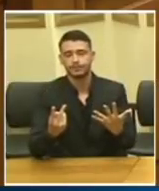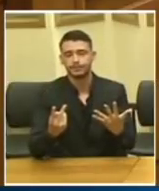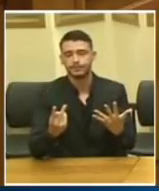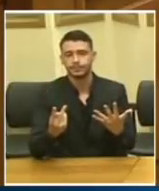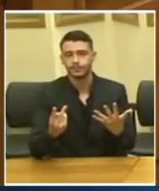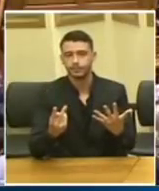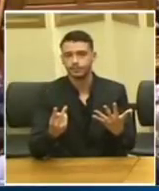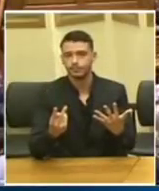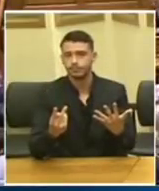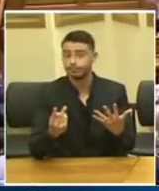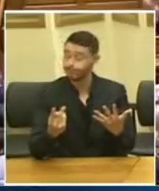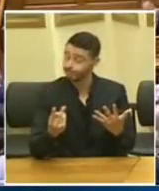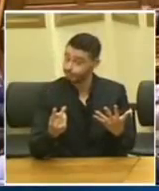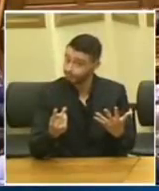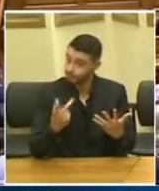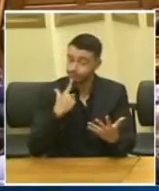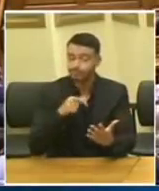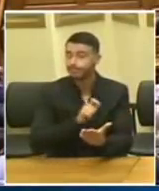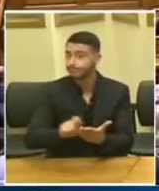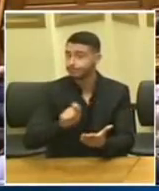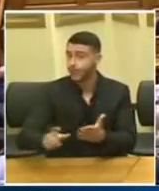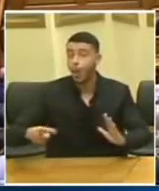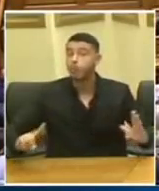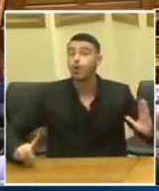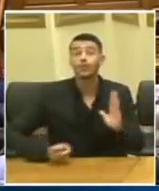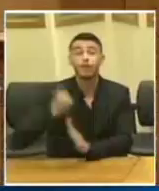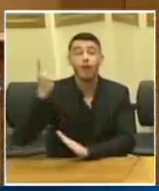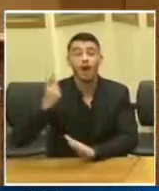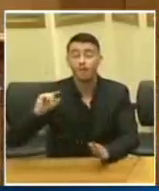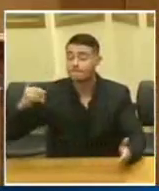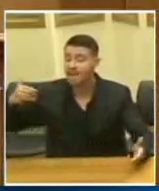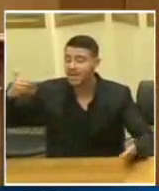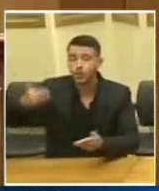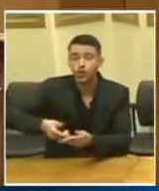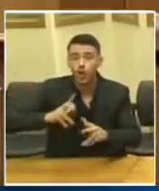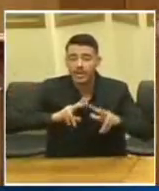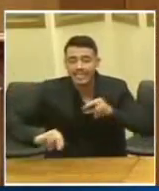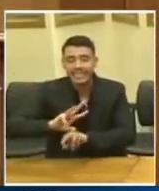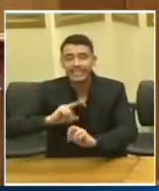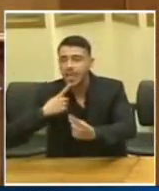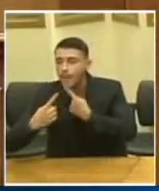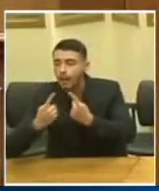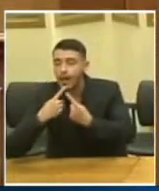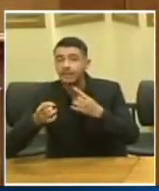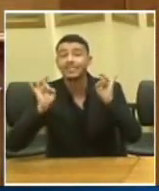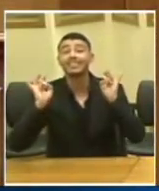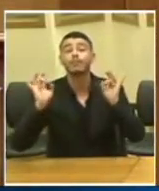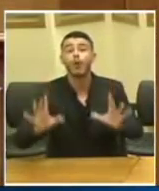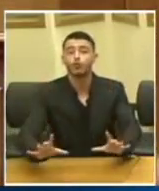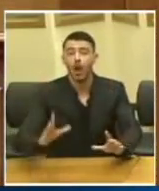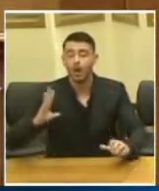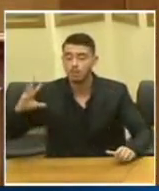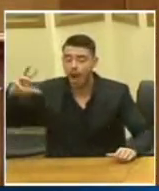γίνεται κάτι το οποίο δεν είχε συζητηθεί ουδέποτε και δεν είχε προφανώς κατακτηθεί ουδέποτε